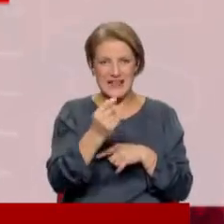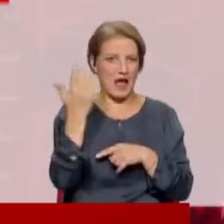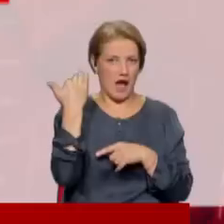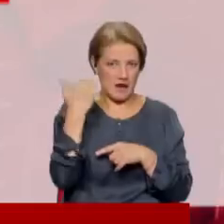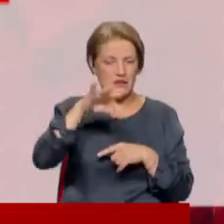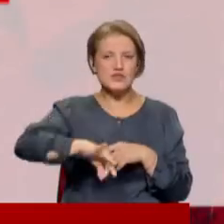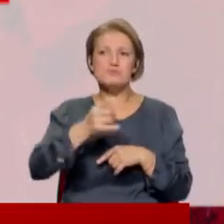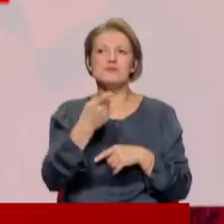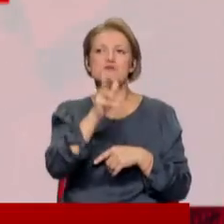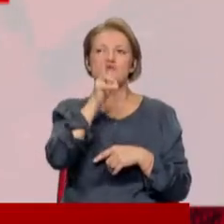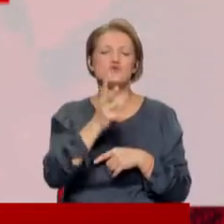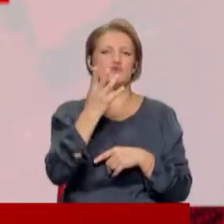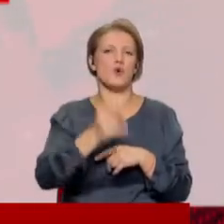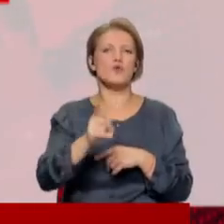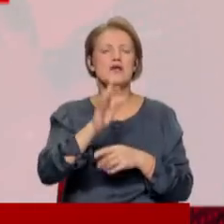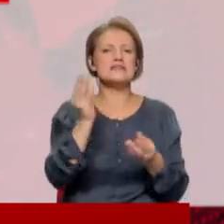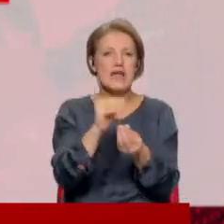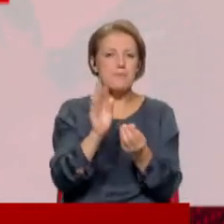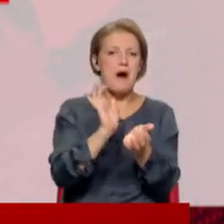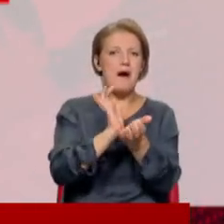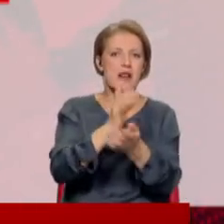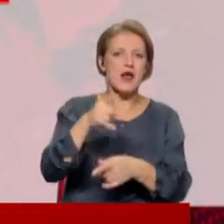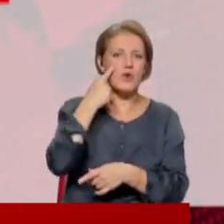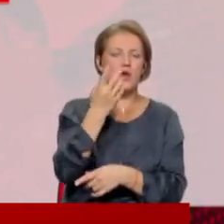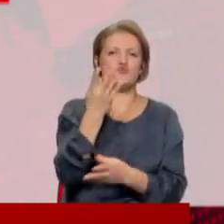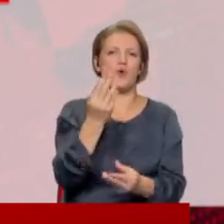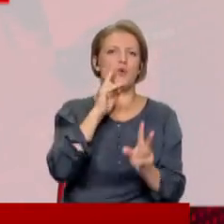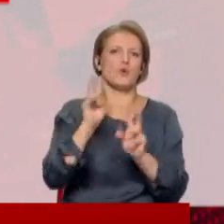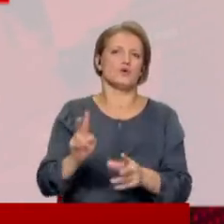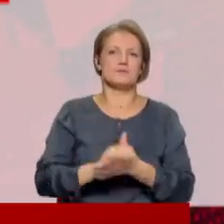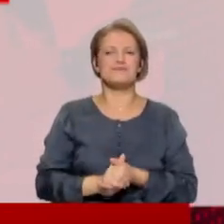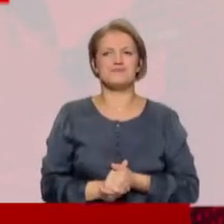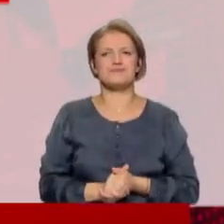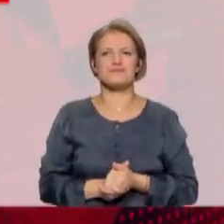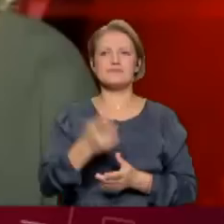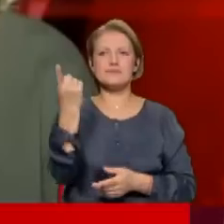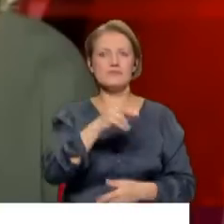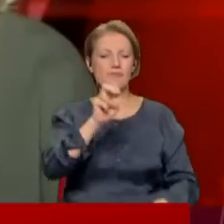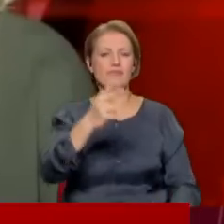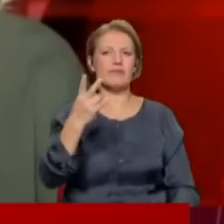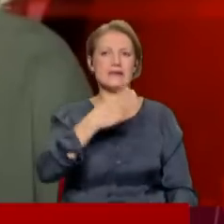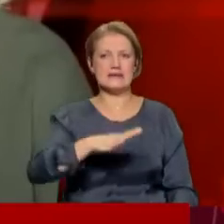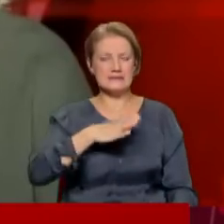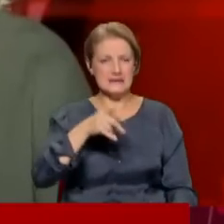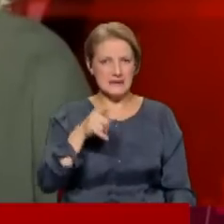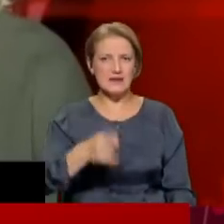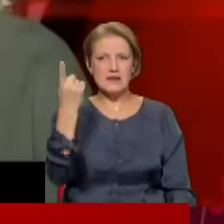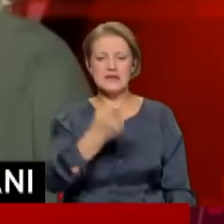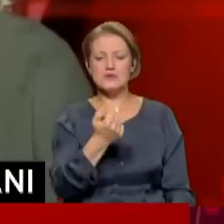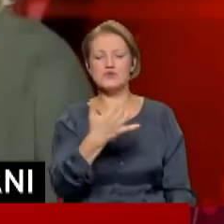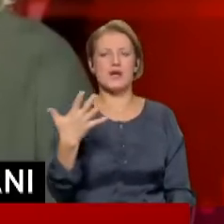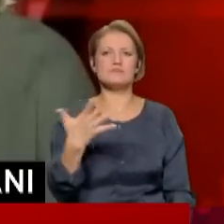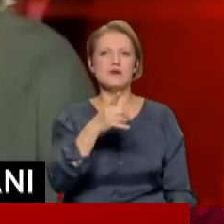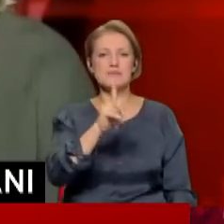liraya çıkarıldı. Zam velilere çok, servis esnafına az geldi. %82 istedik. İlk dilime %65 zam